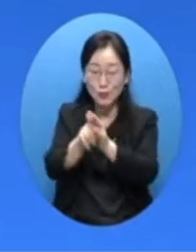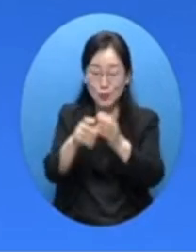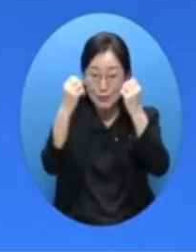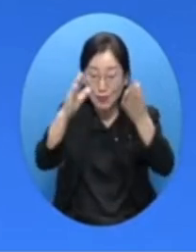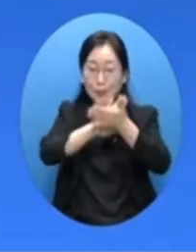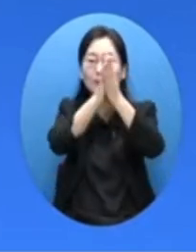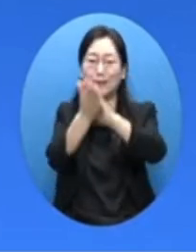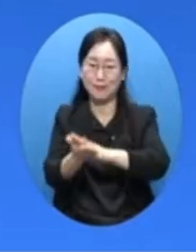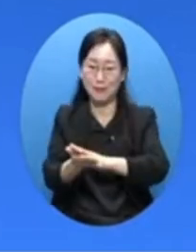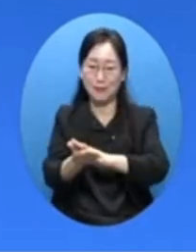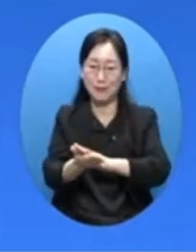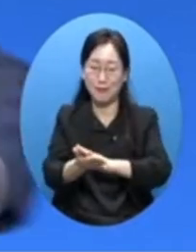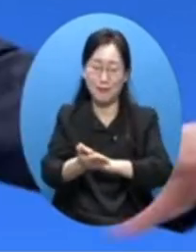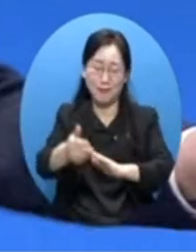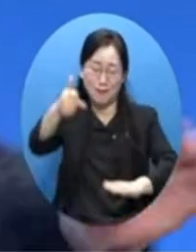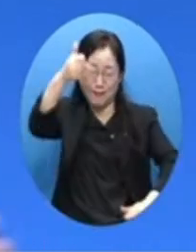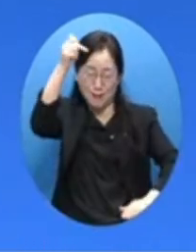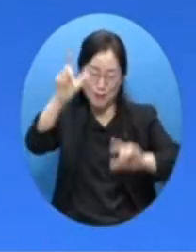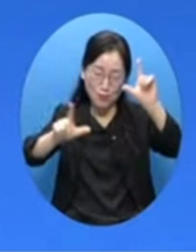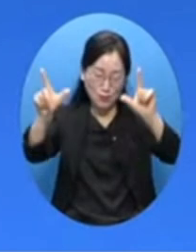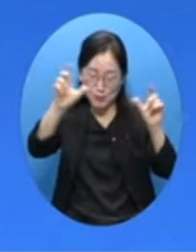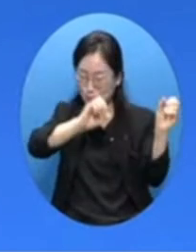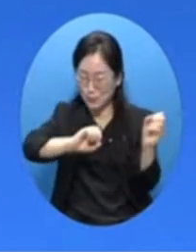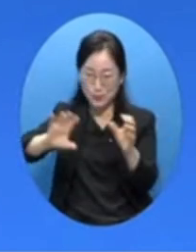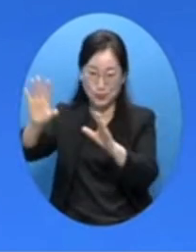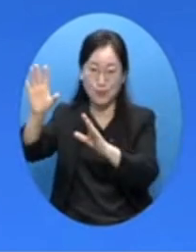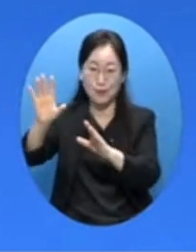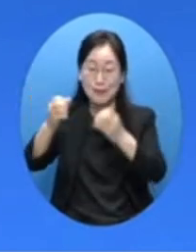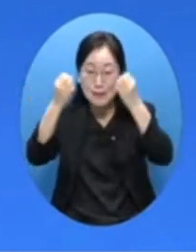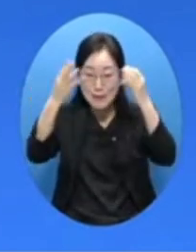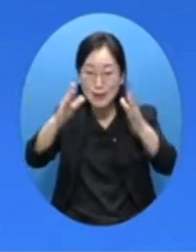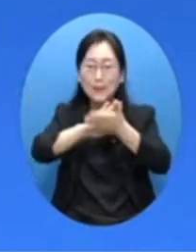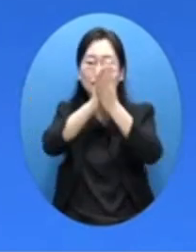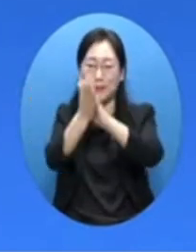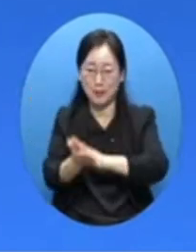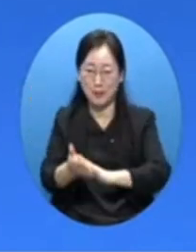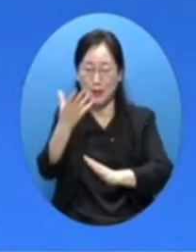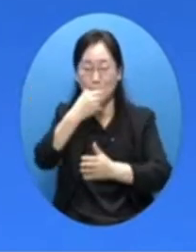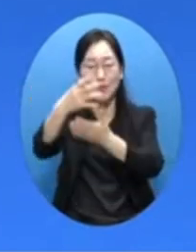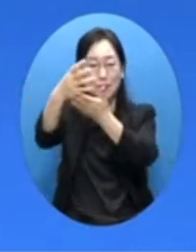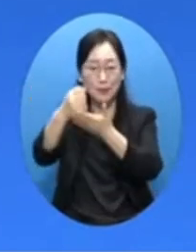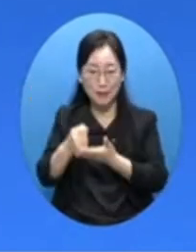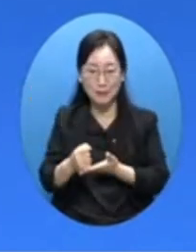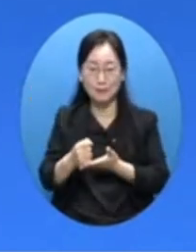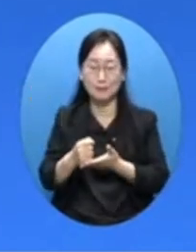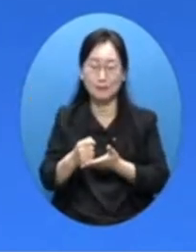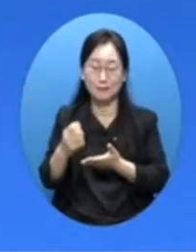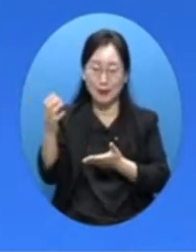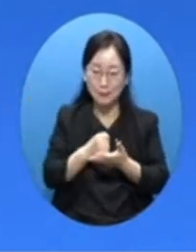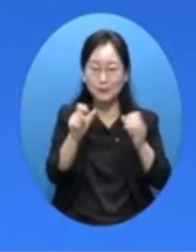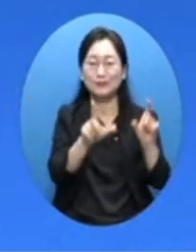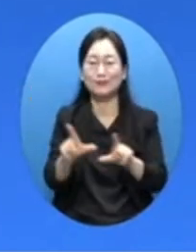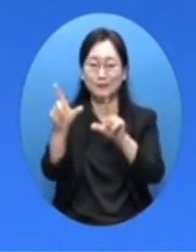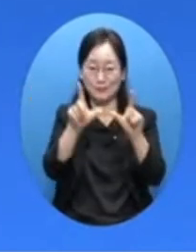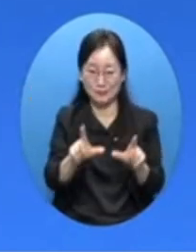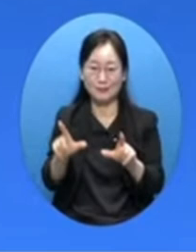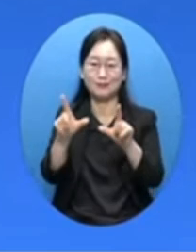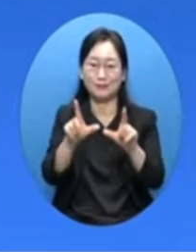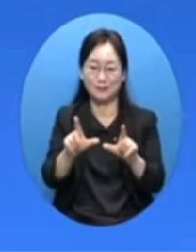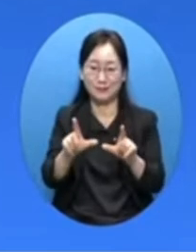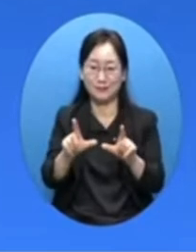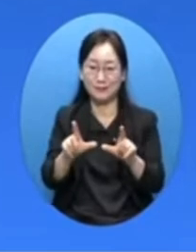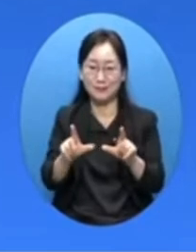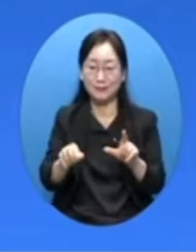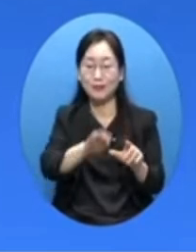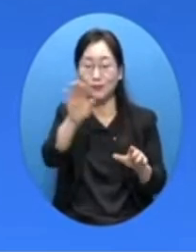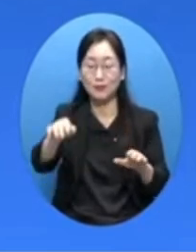되어서 옛사람의 모습을 벗어버리고 새 사람이 되어 복받은 인생으로 살아가게 된 것입니다. 그래서